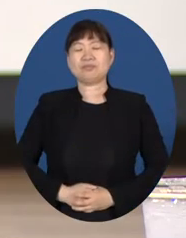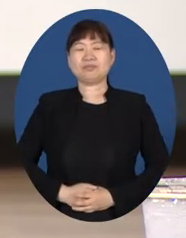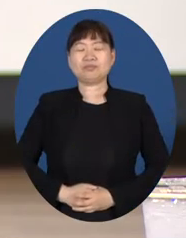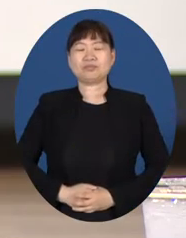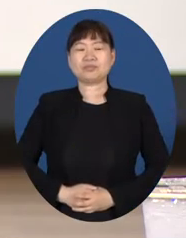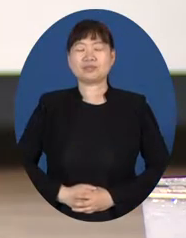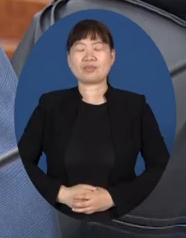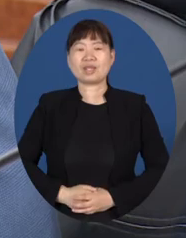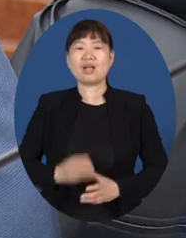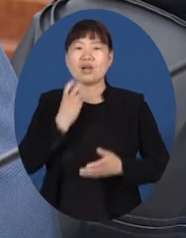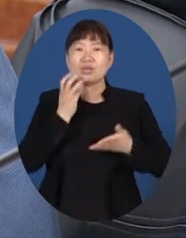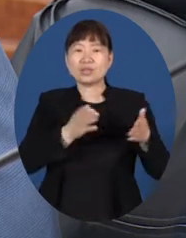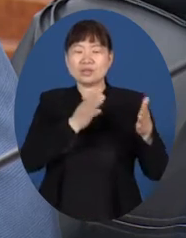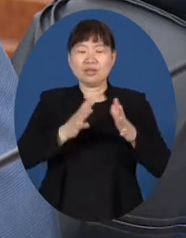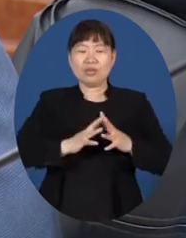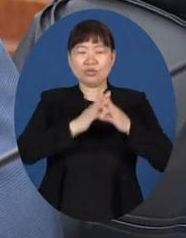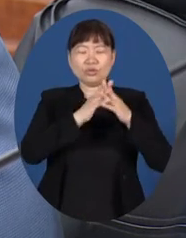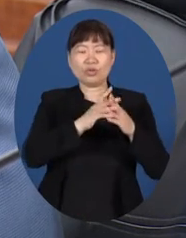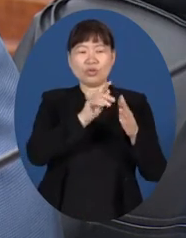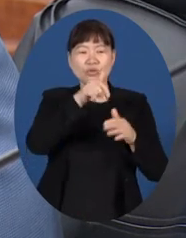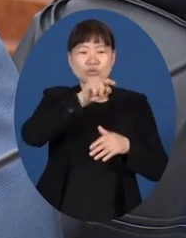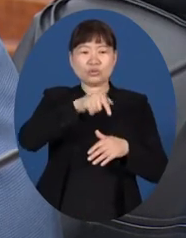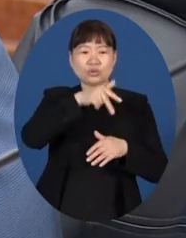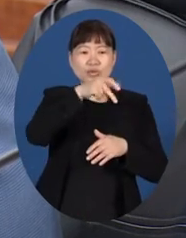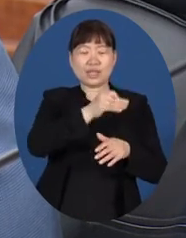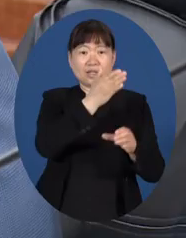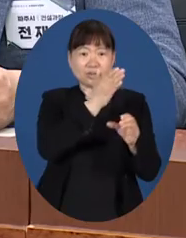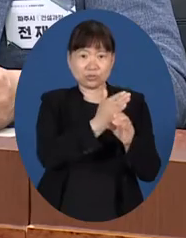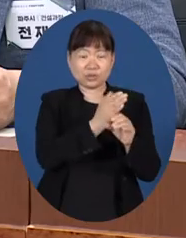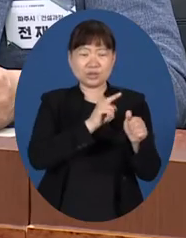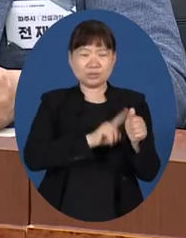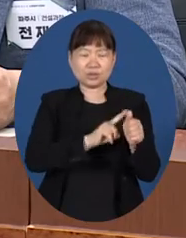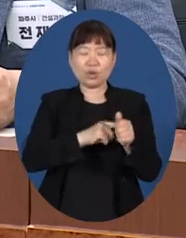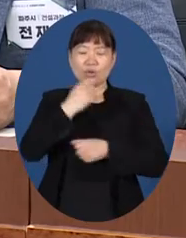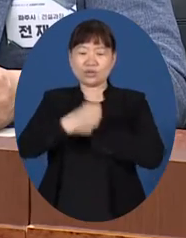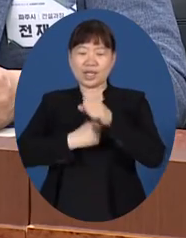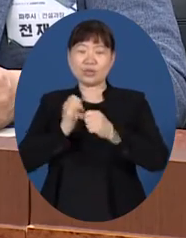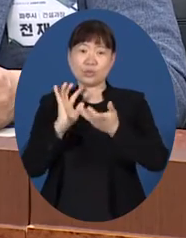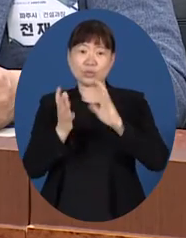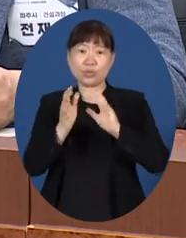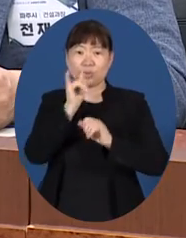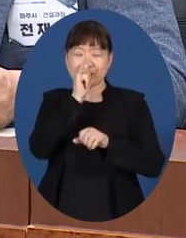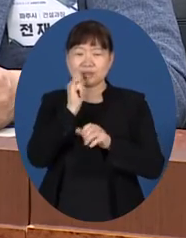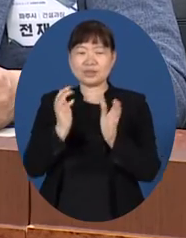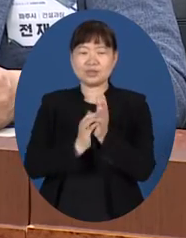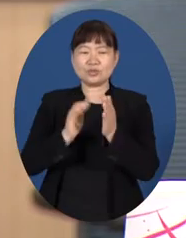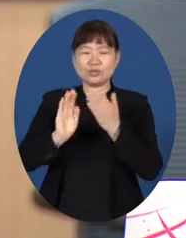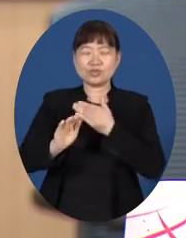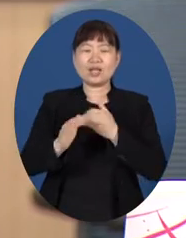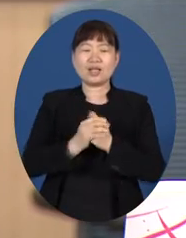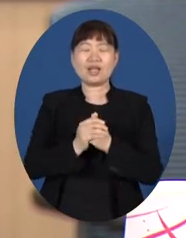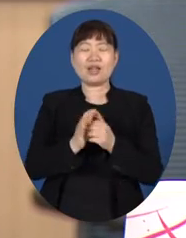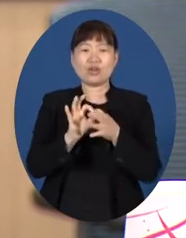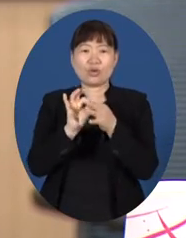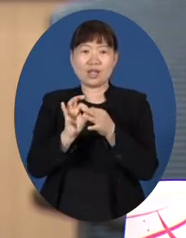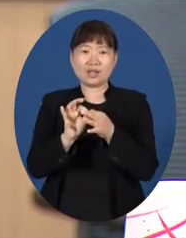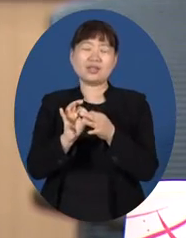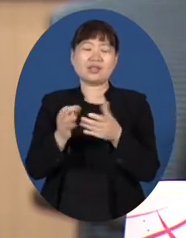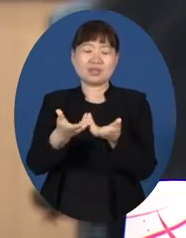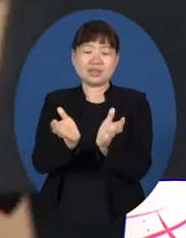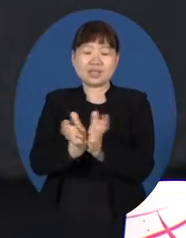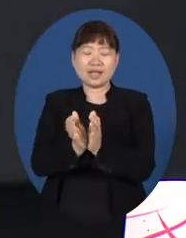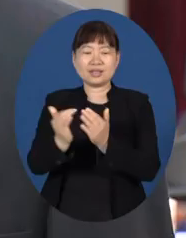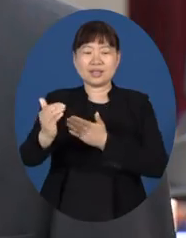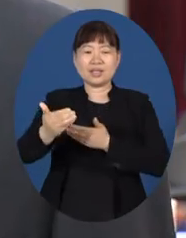경기도 건설 국장 주제로 도로 정책 및 제도 개선 등에 대한 자유 토론을 진행하면서 시 군과 유관기관에 의견도 수렴해